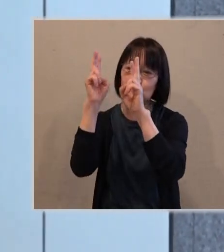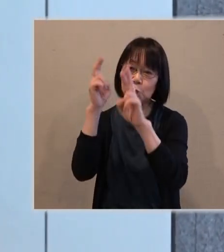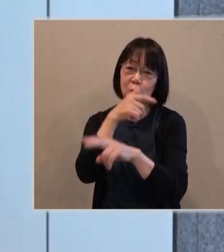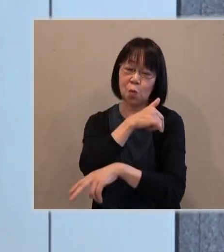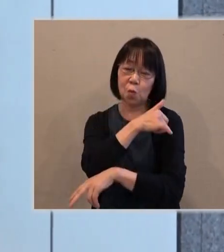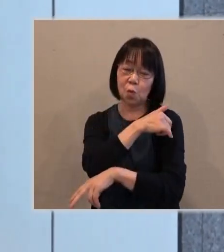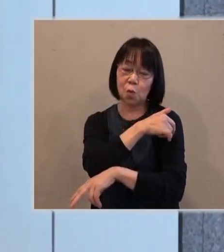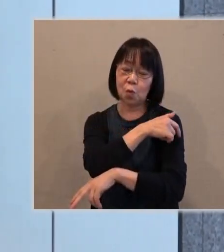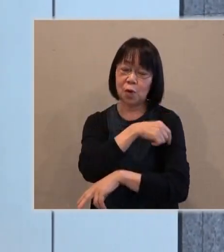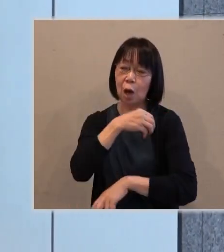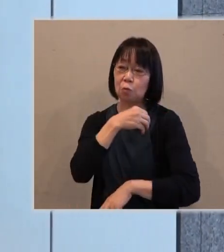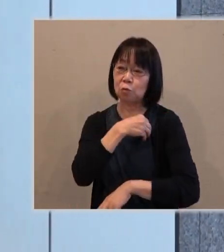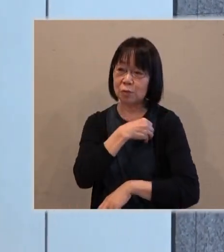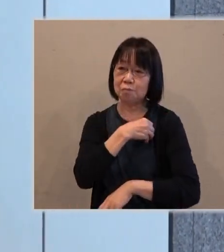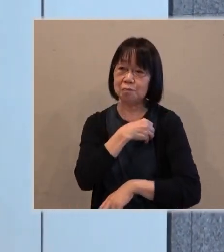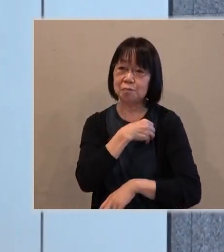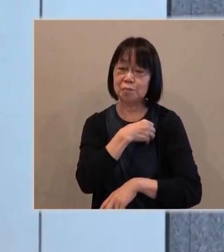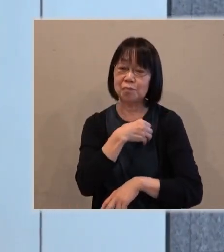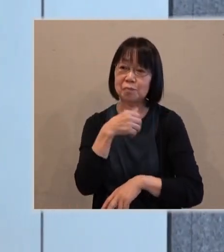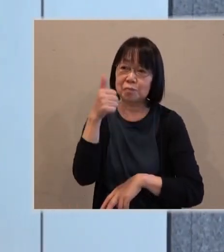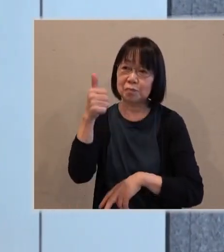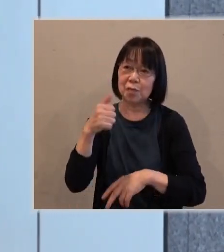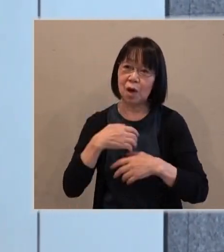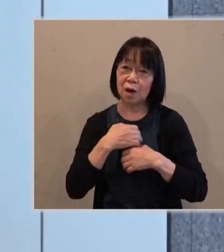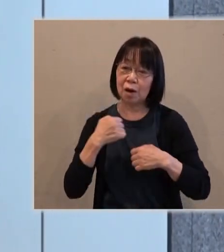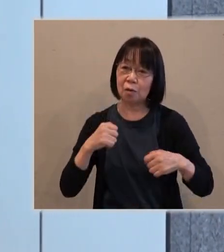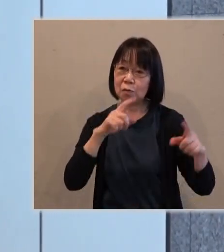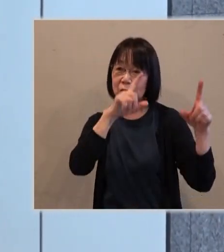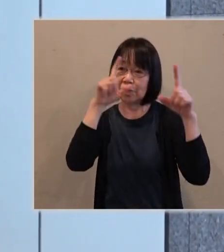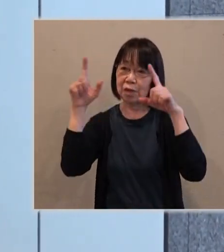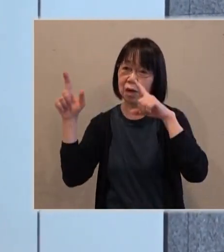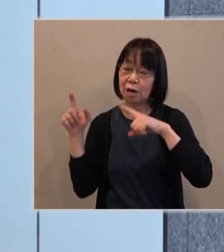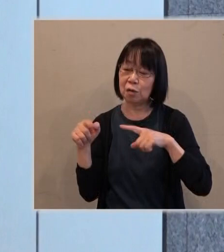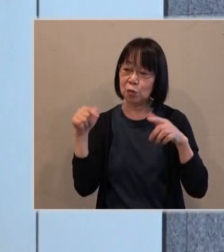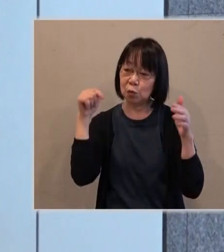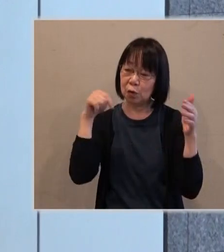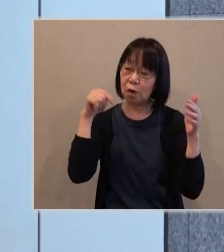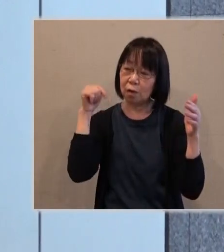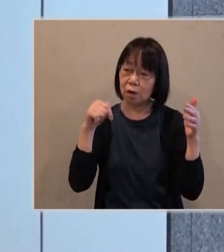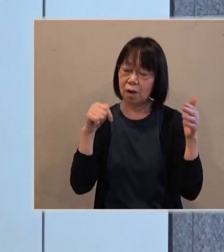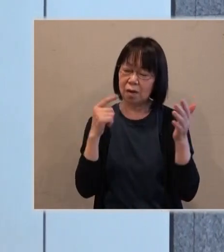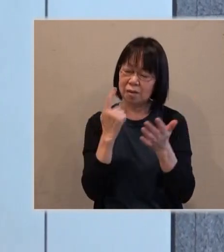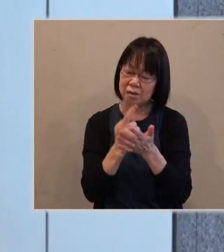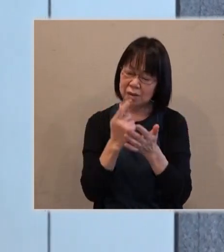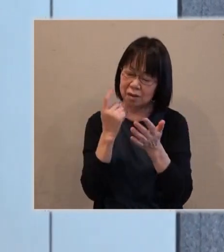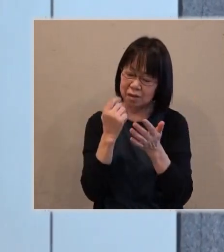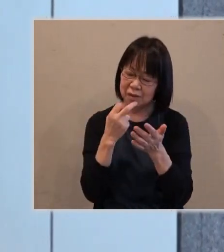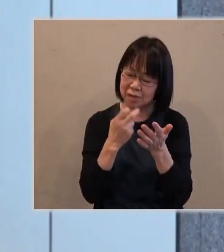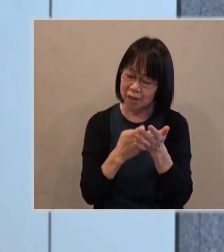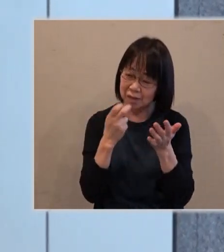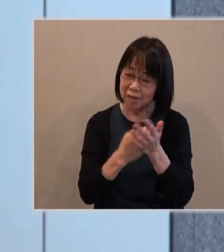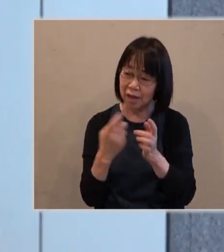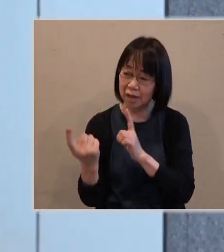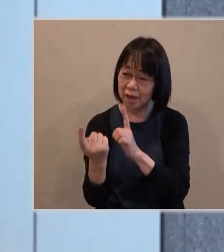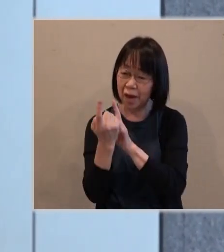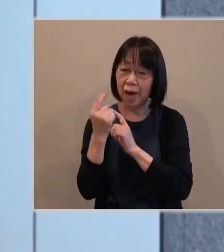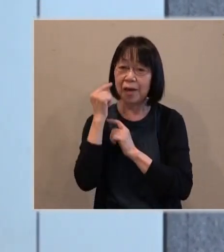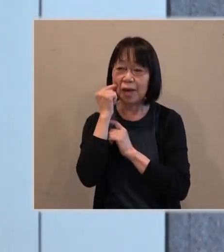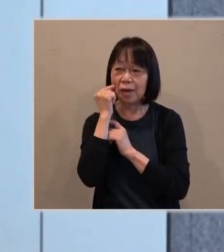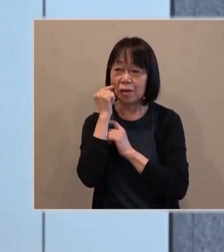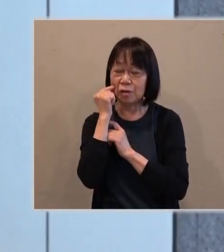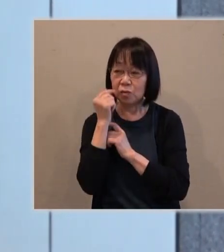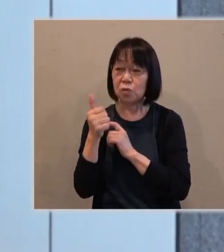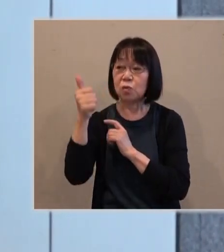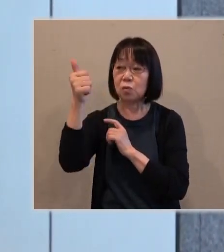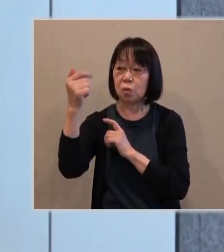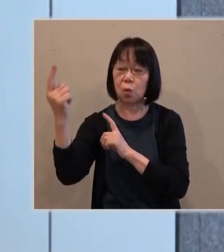な、あの学生生活をしているうちには絶対に出会えないような方と同じセクションになって